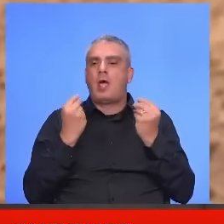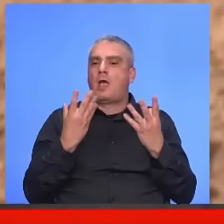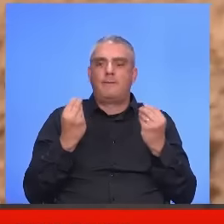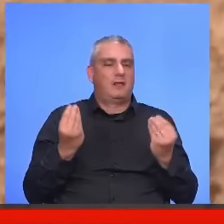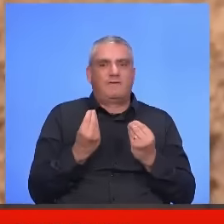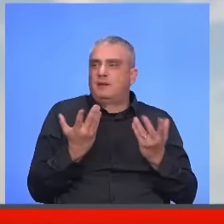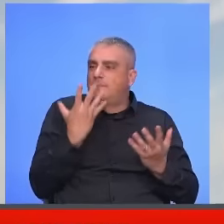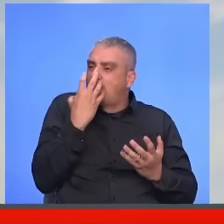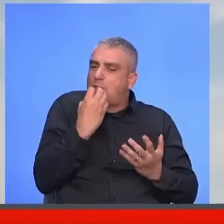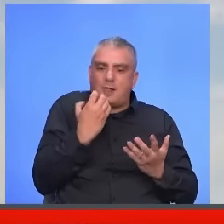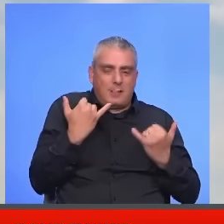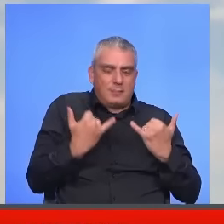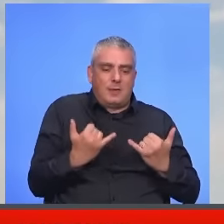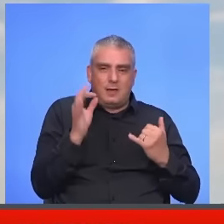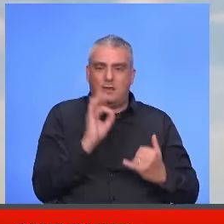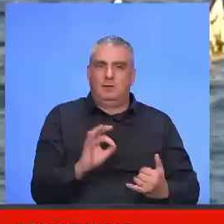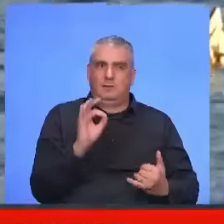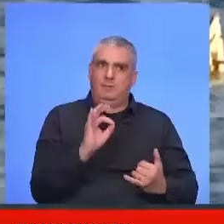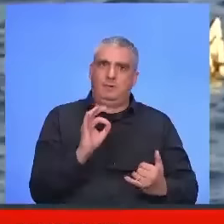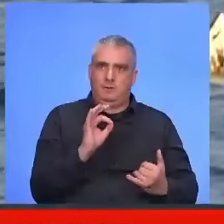כאלה, והטרגדיה נוכחת.